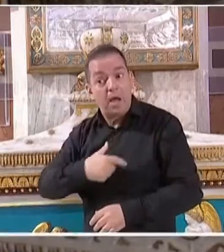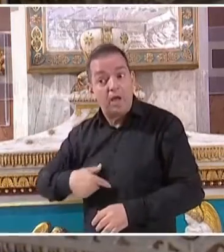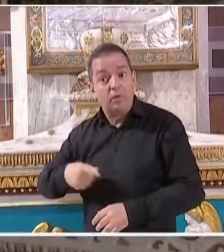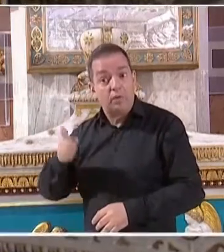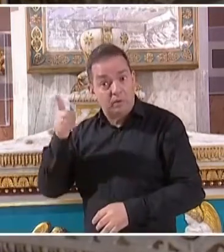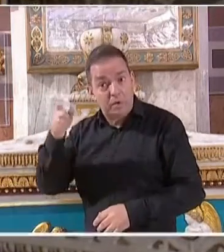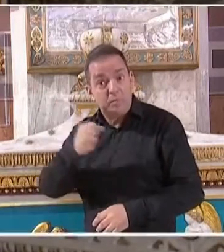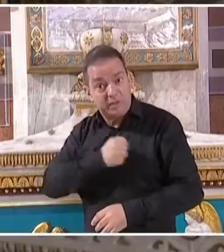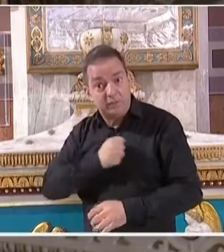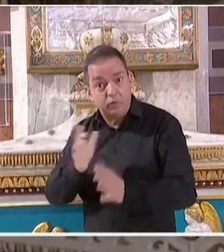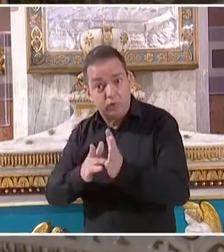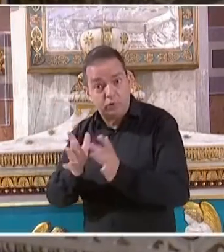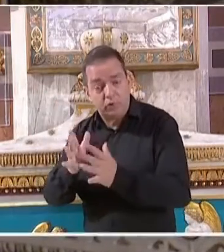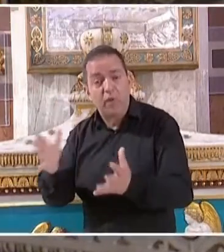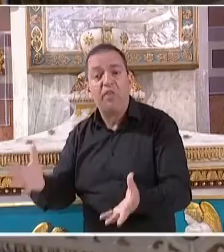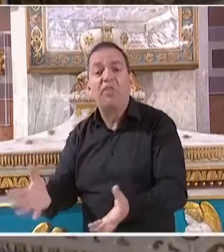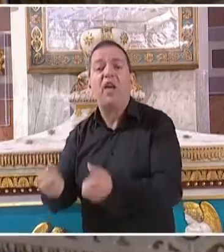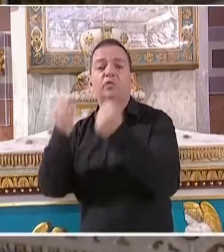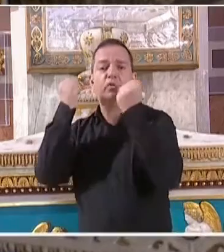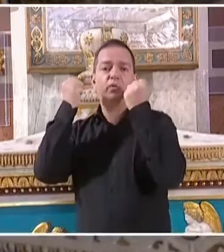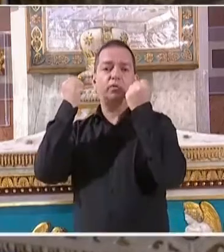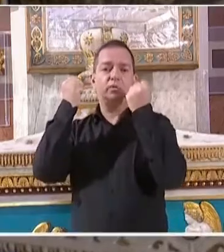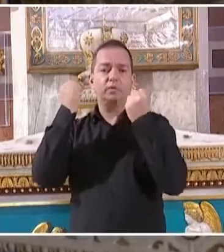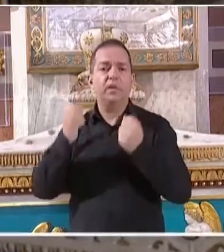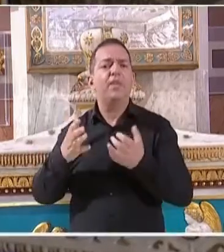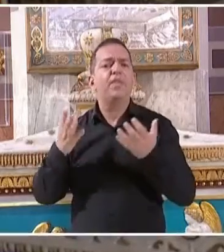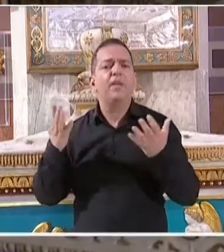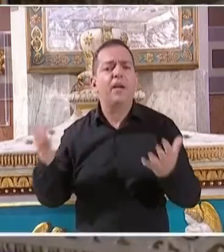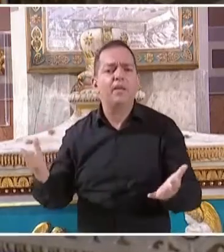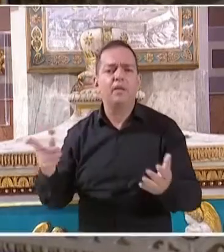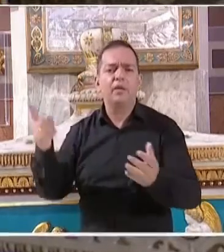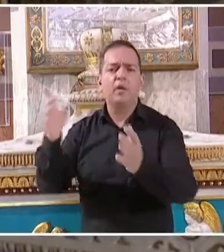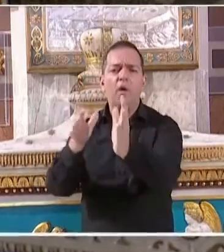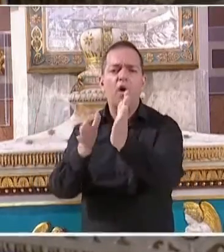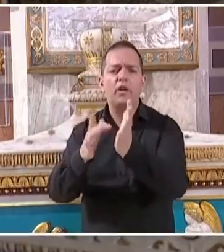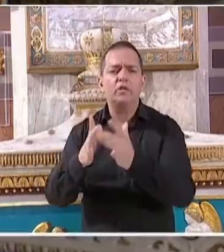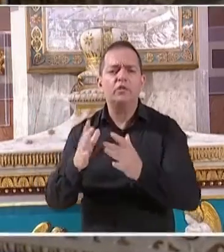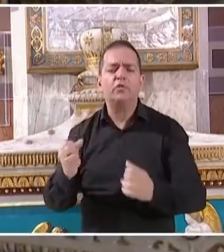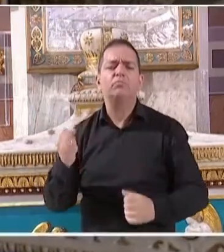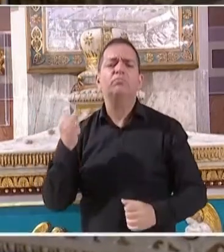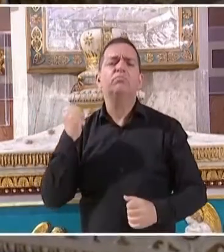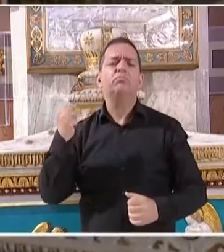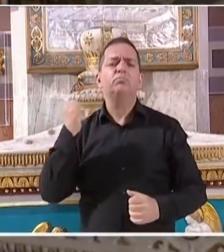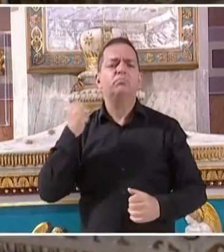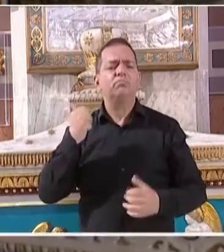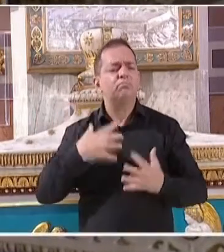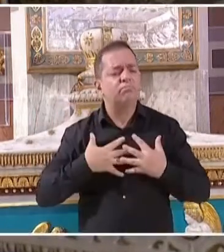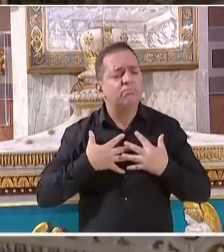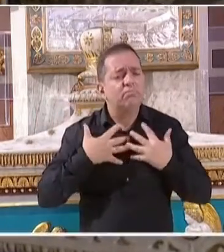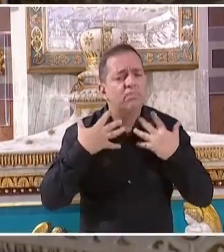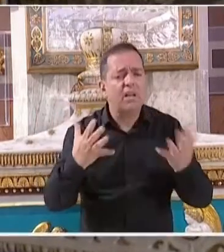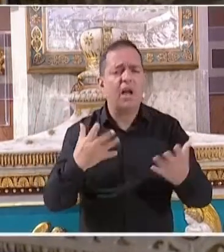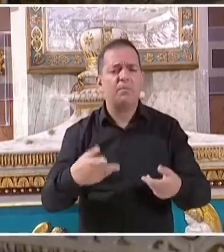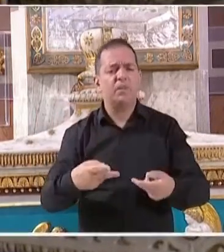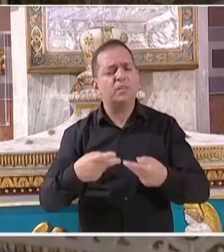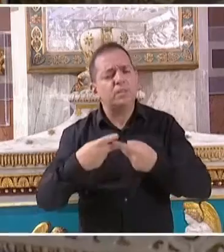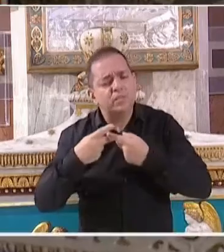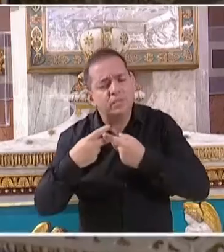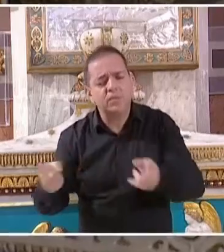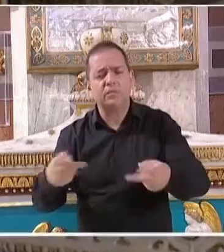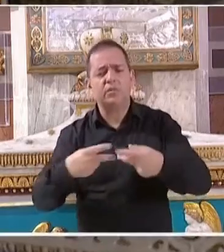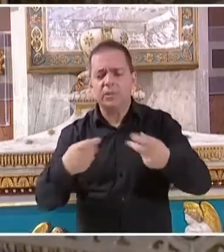πίστευε στην δύναμη της αγάπης και της συγνώμης του Θεού, στο φως και